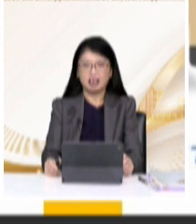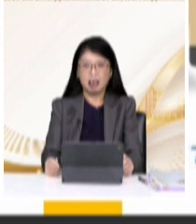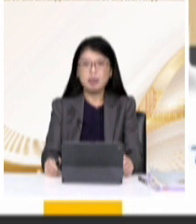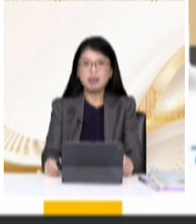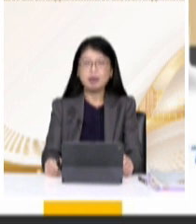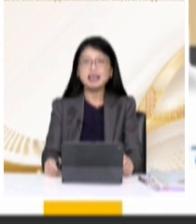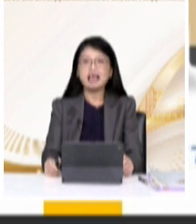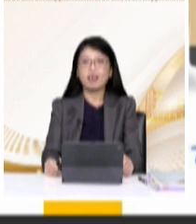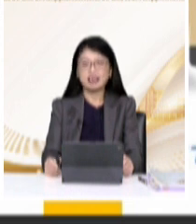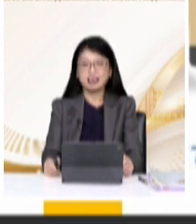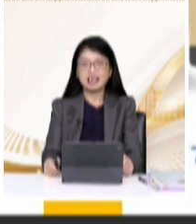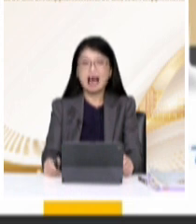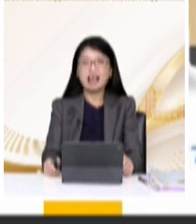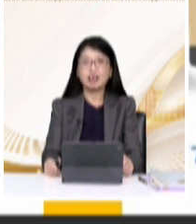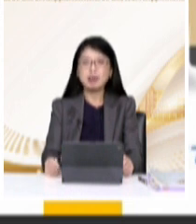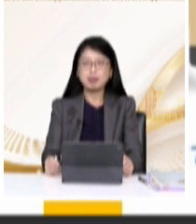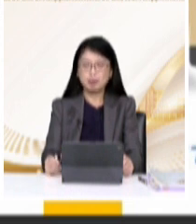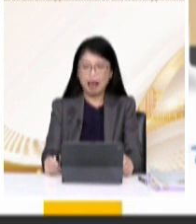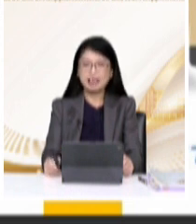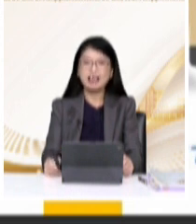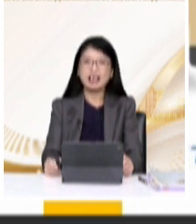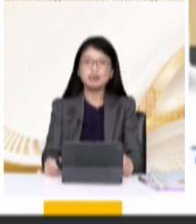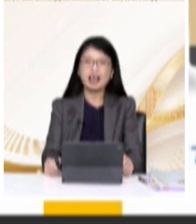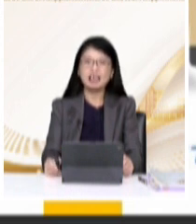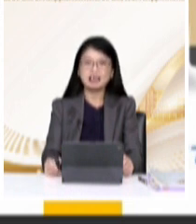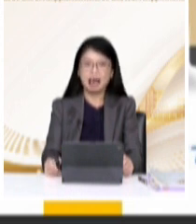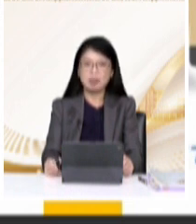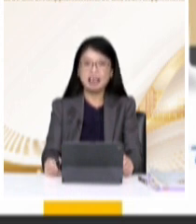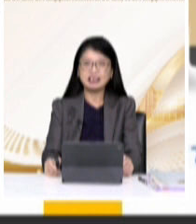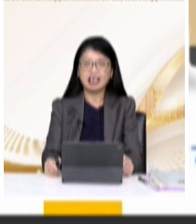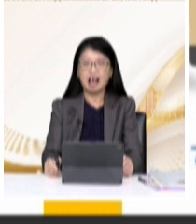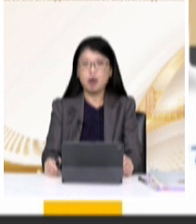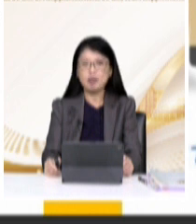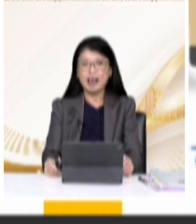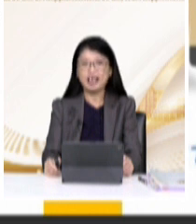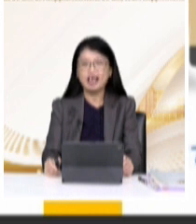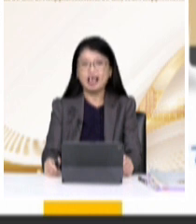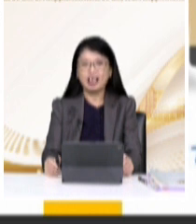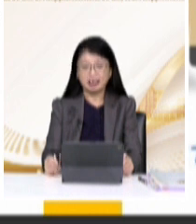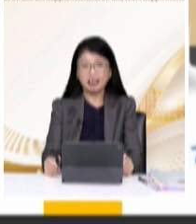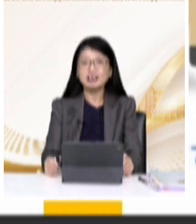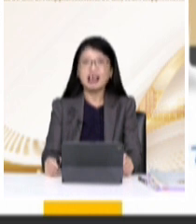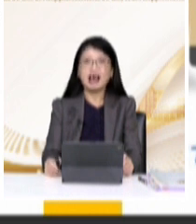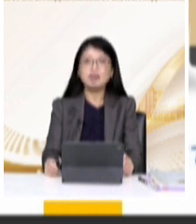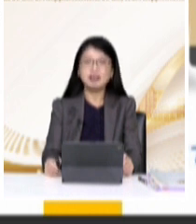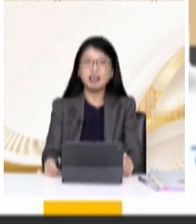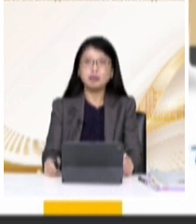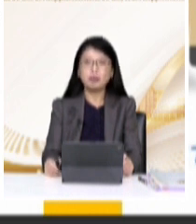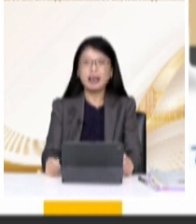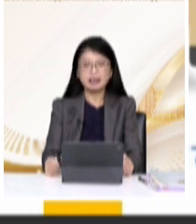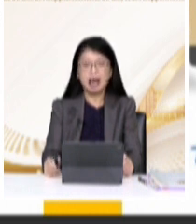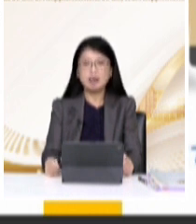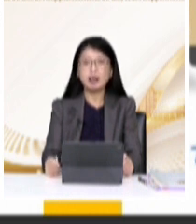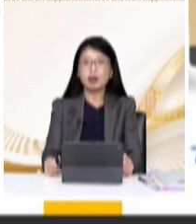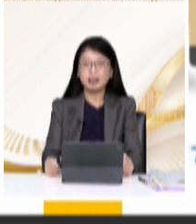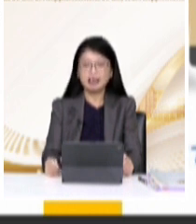เรามีเว็บไซต์ของกฤษฎีกาแล้วก็มีแบนเนอร์ให้ทุกท่านเนี่ยสามารถที่จะเข้าไปคลิกนะคะเพื่อดูเ